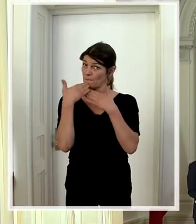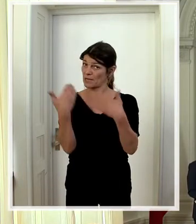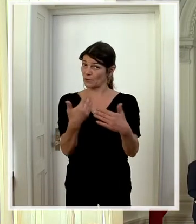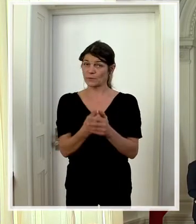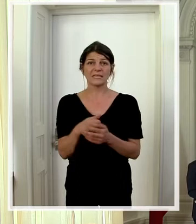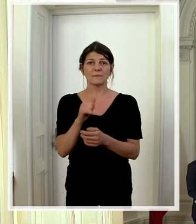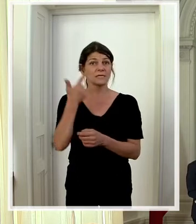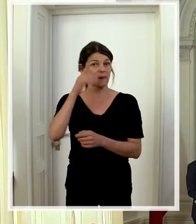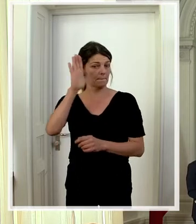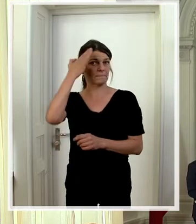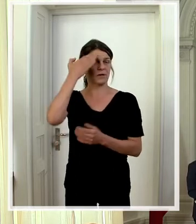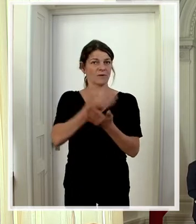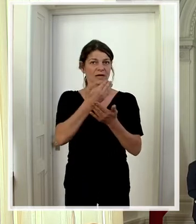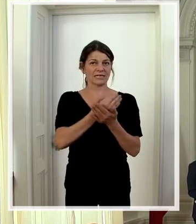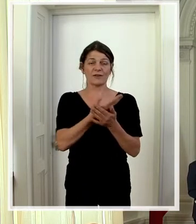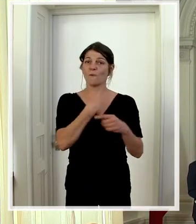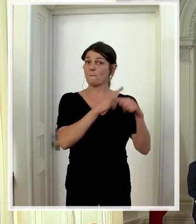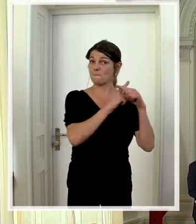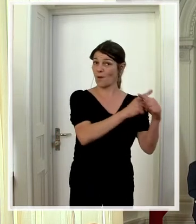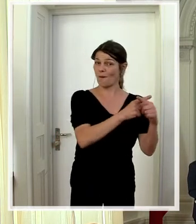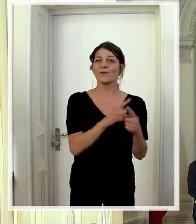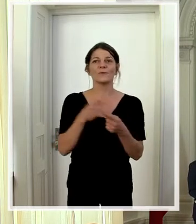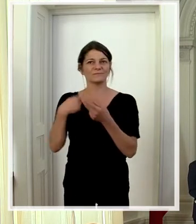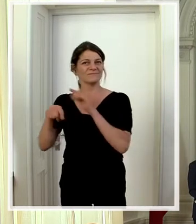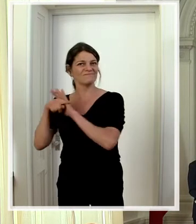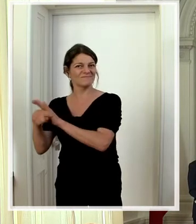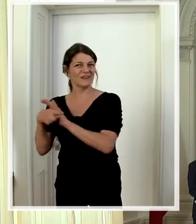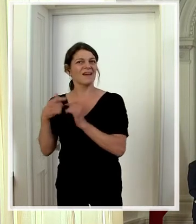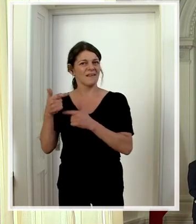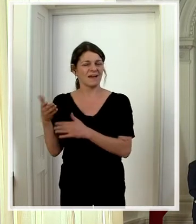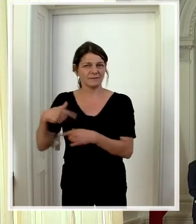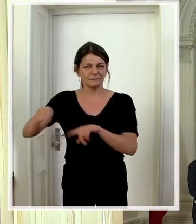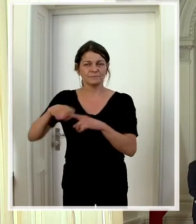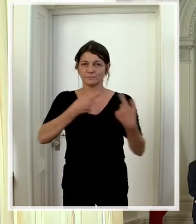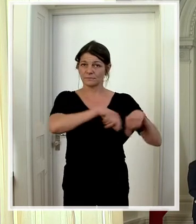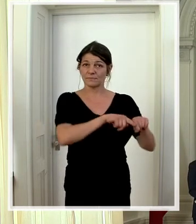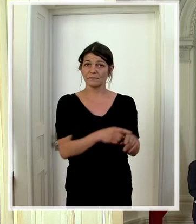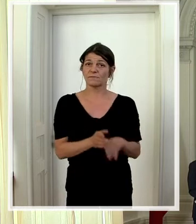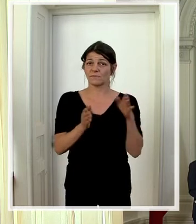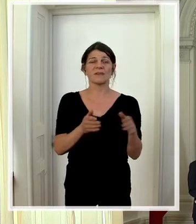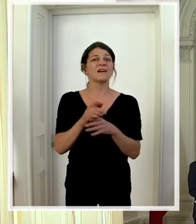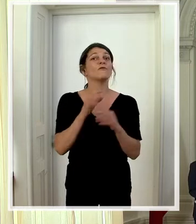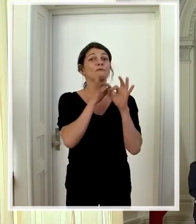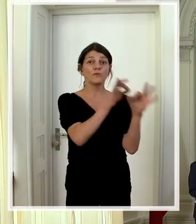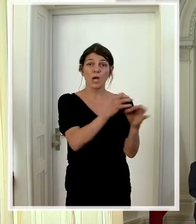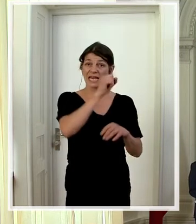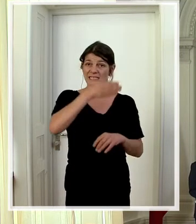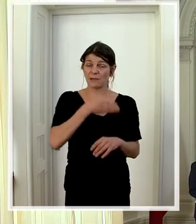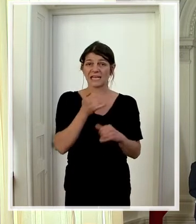zwei prominente Vertreter aus dem Pro- und aus dem Kontralager. Ganz außer Pro-S-Bahn,